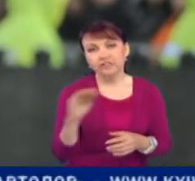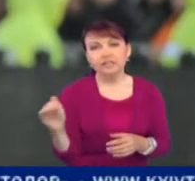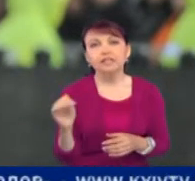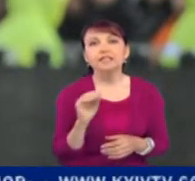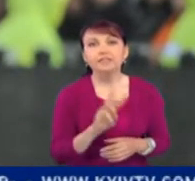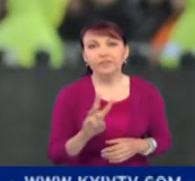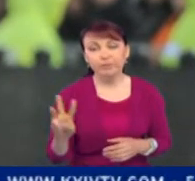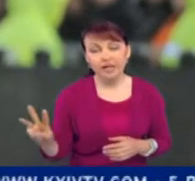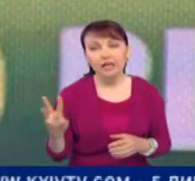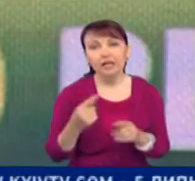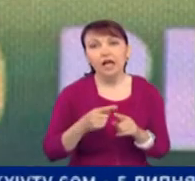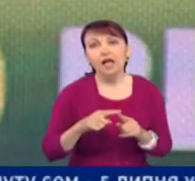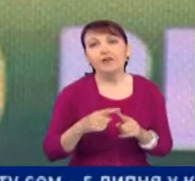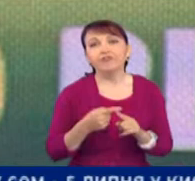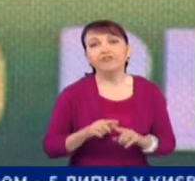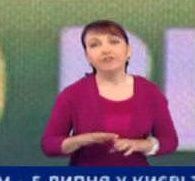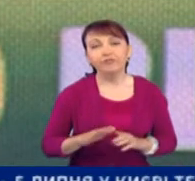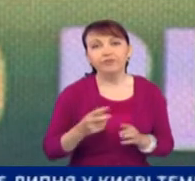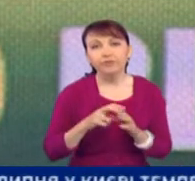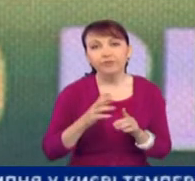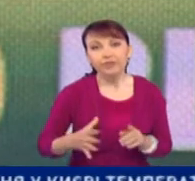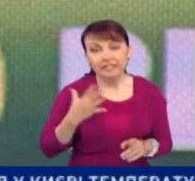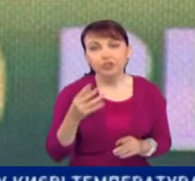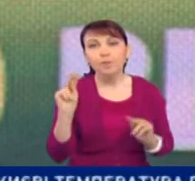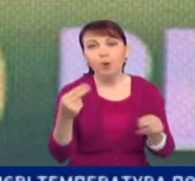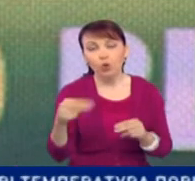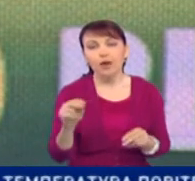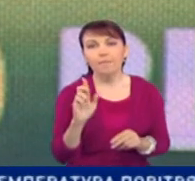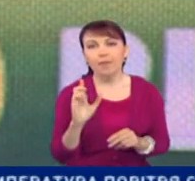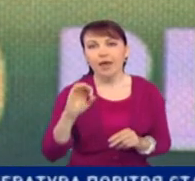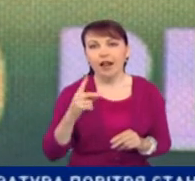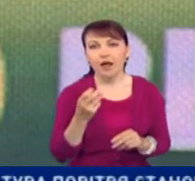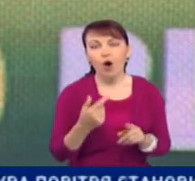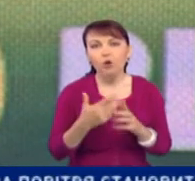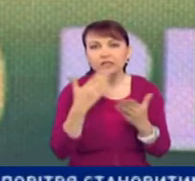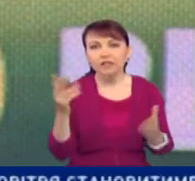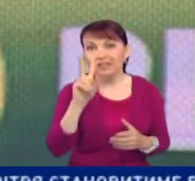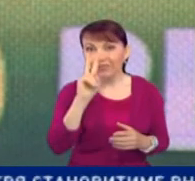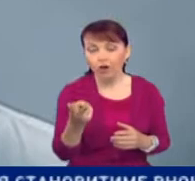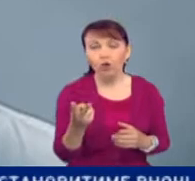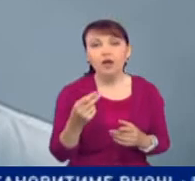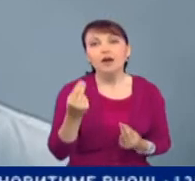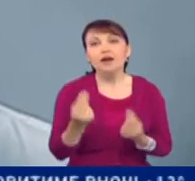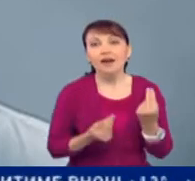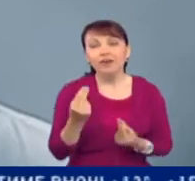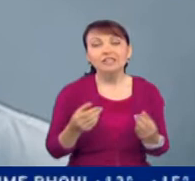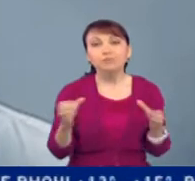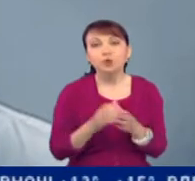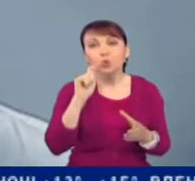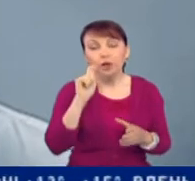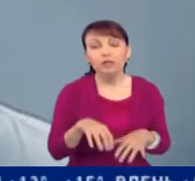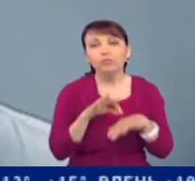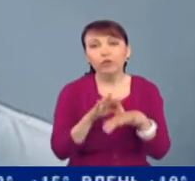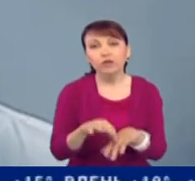віце-чемпіона Бельгії. Контракт підписаний до кінця сезону з правом викупу. Останні два роки гравець збірної України провів в оренді в